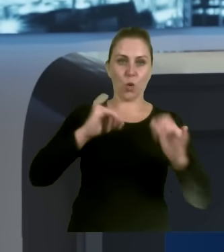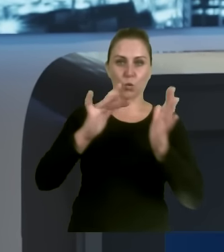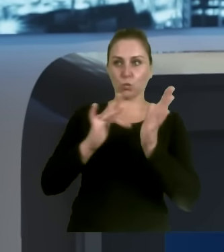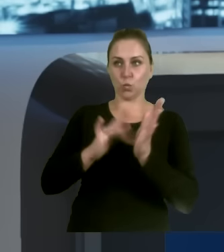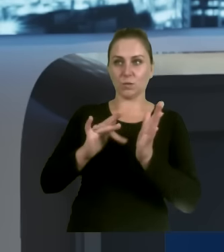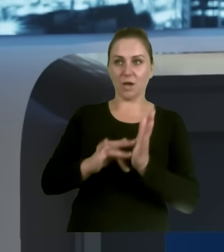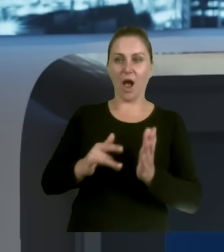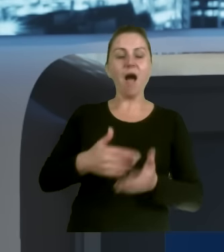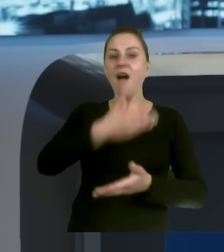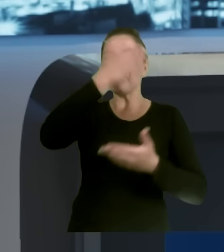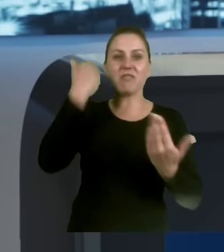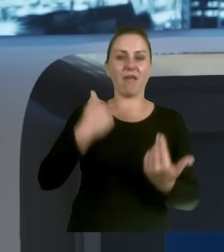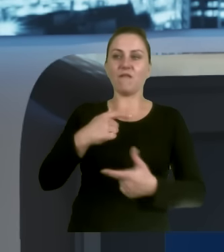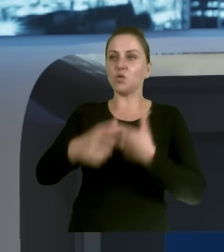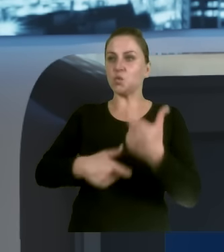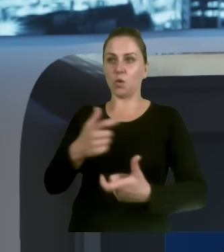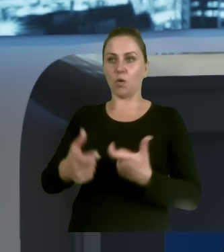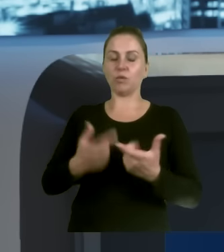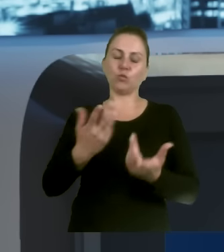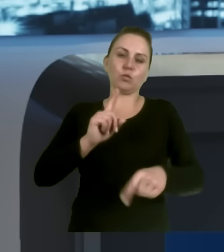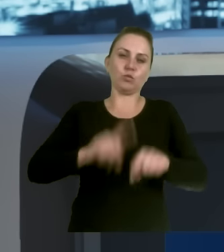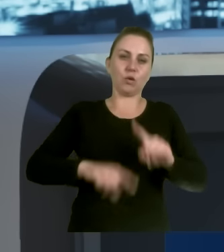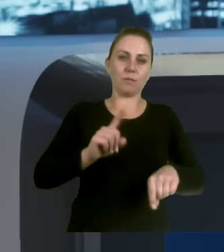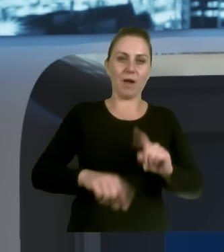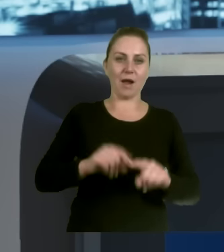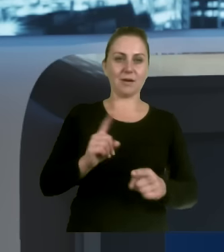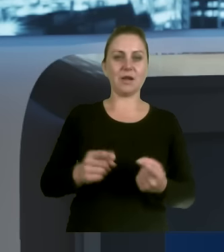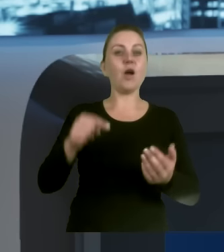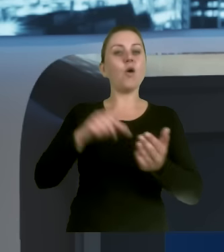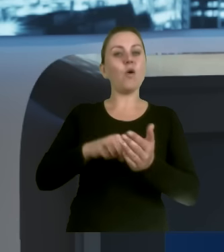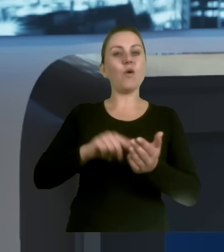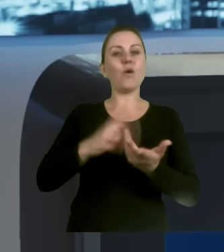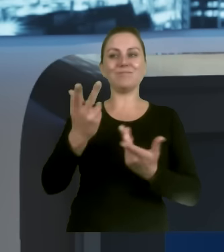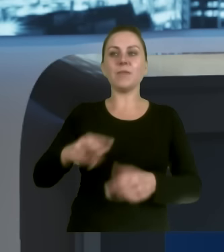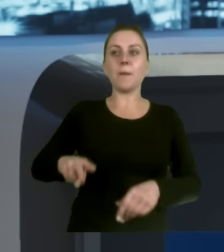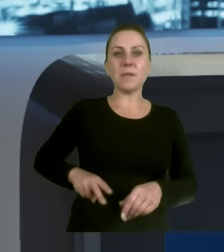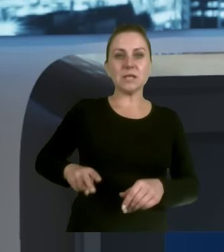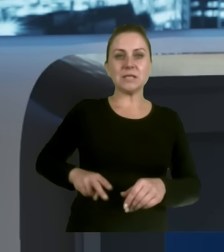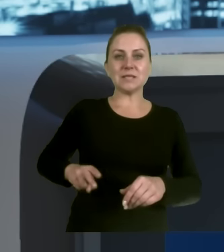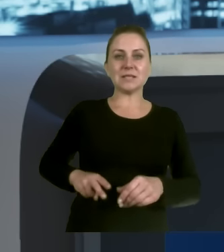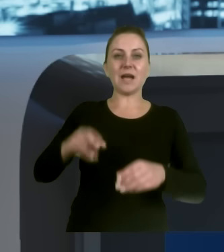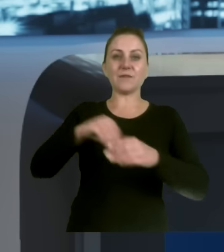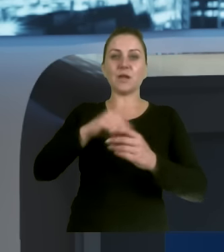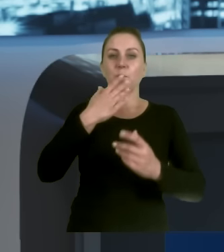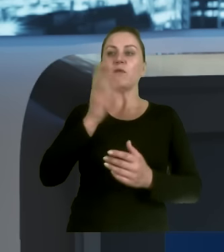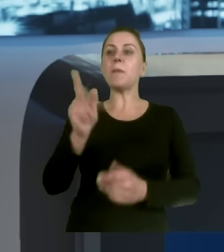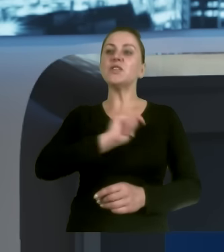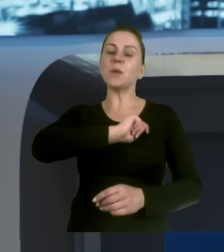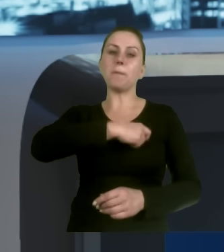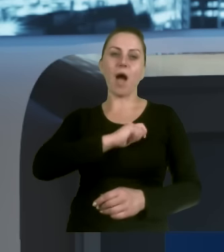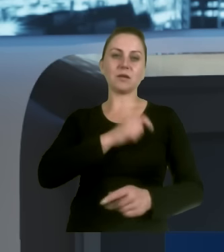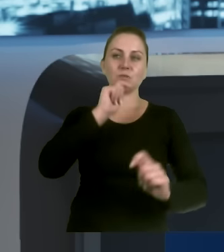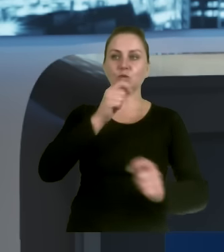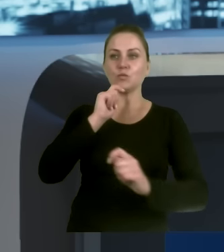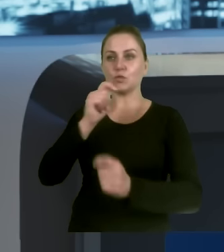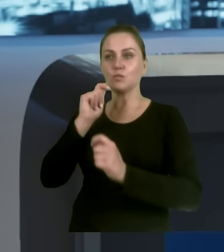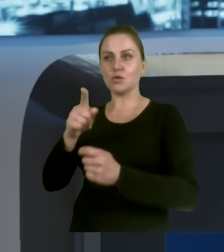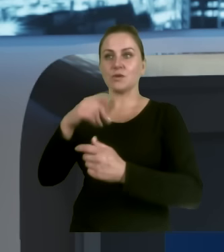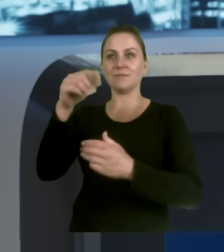jest tam normalka. I właśnie ta ministra Leszczyna twierdzi, że dotacje będą otrzymywać tylko te szpitale,